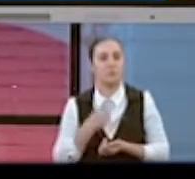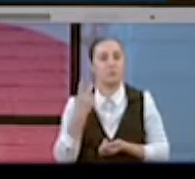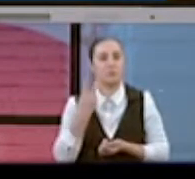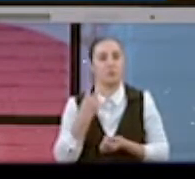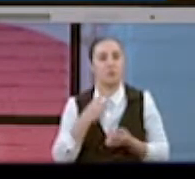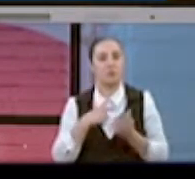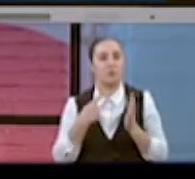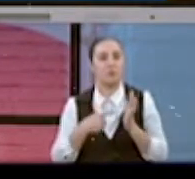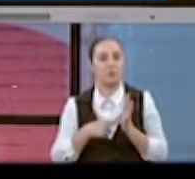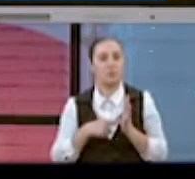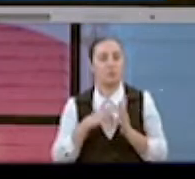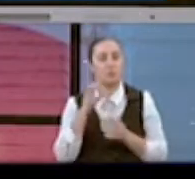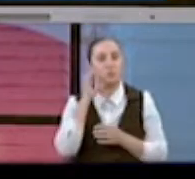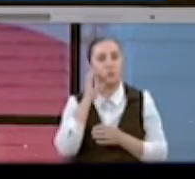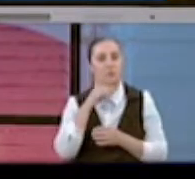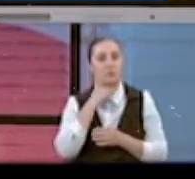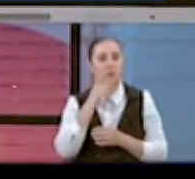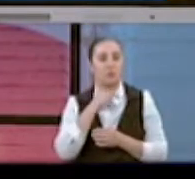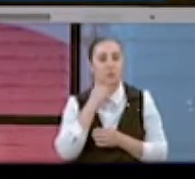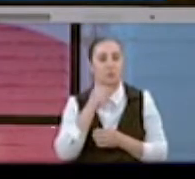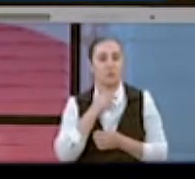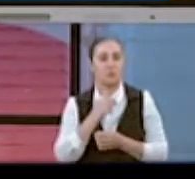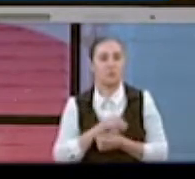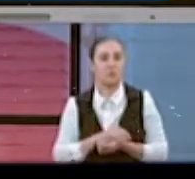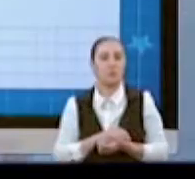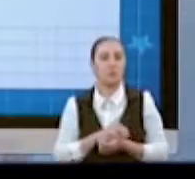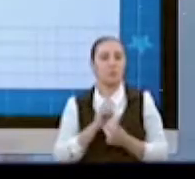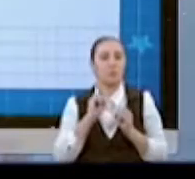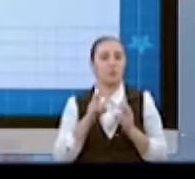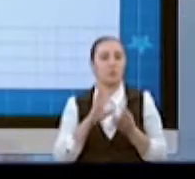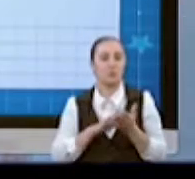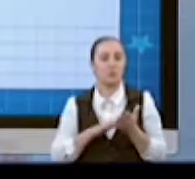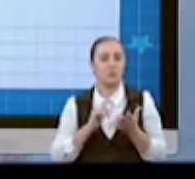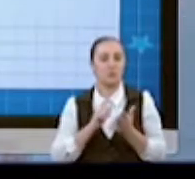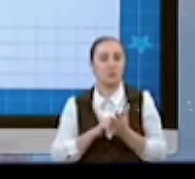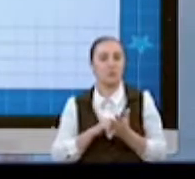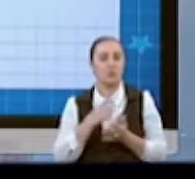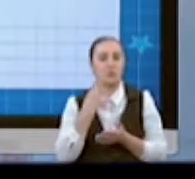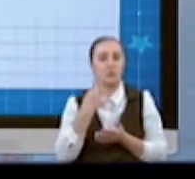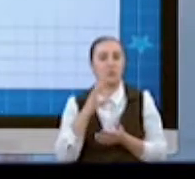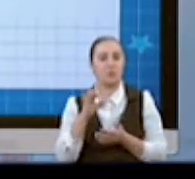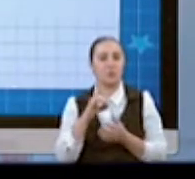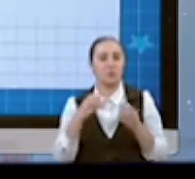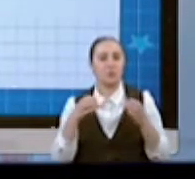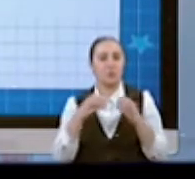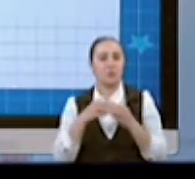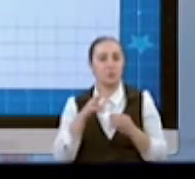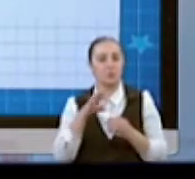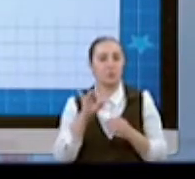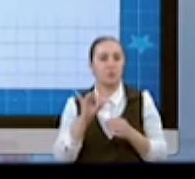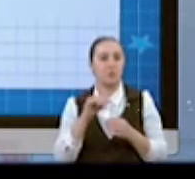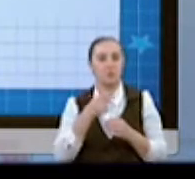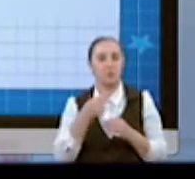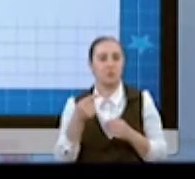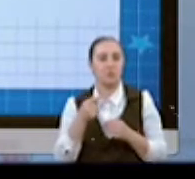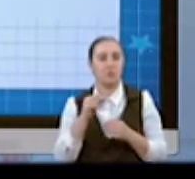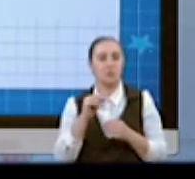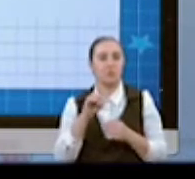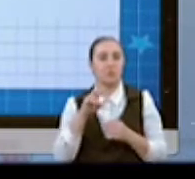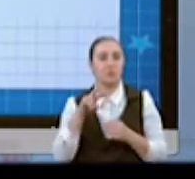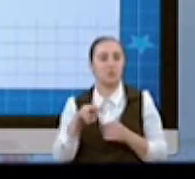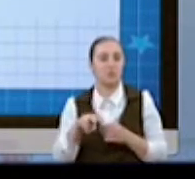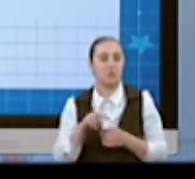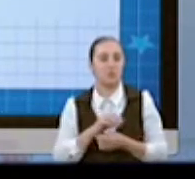Второй вопрос. Слушаем внимательно. Как называется один из компонентов при